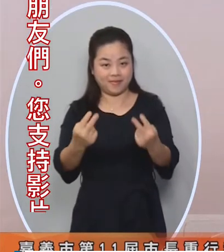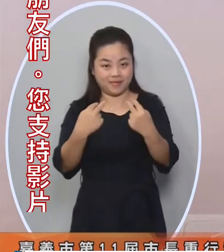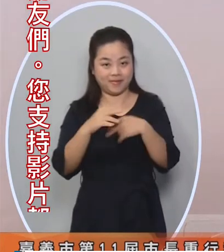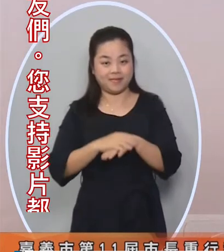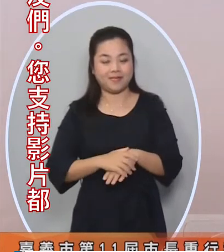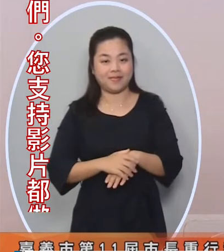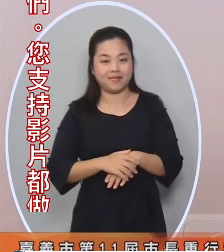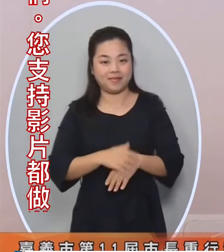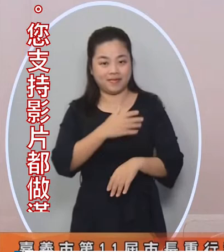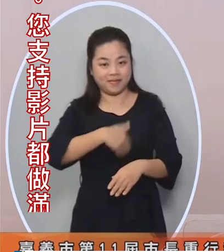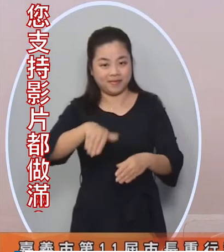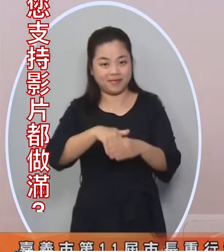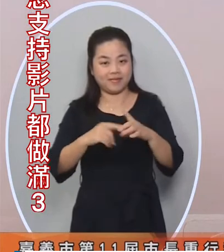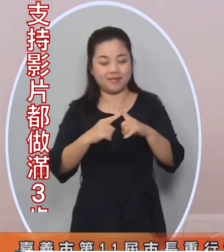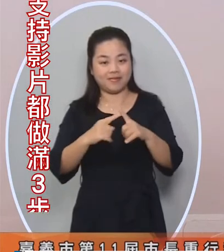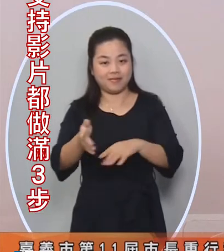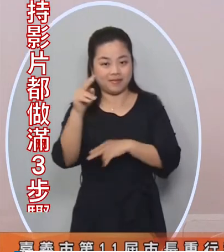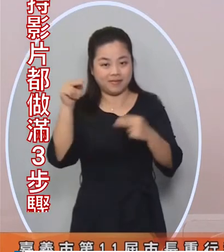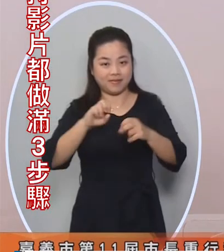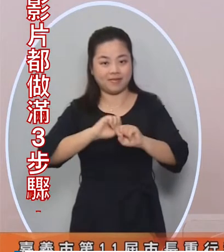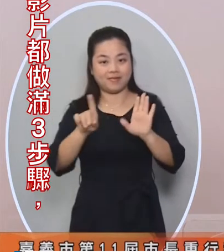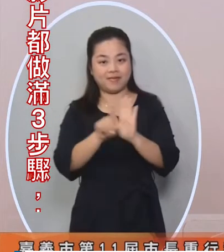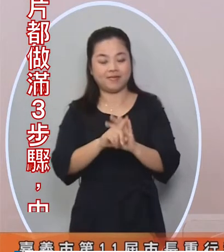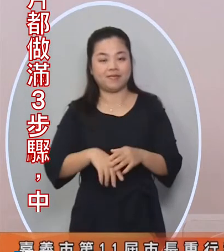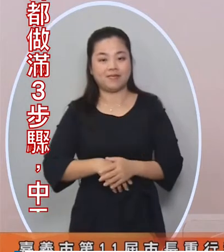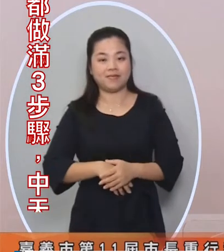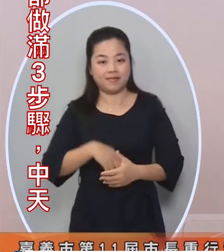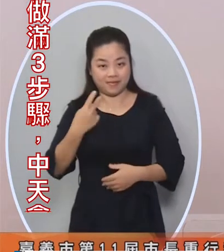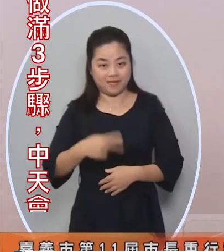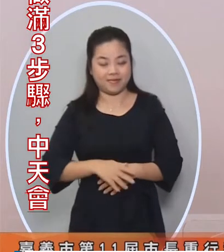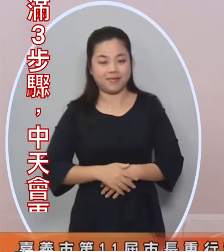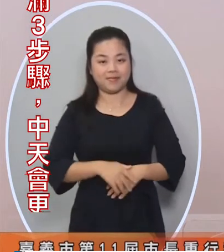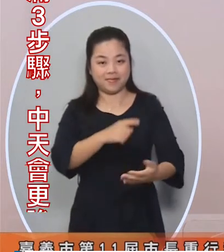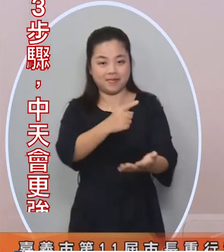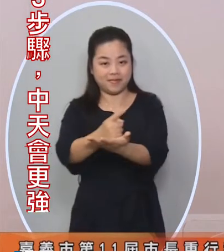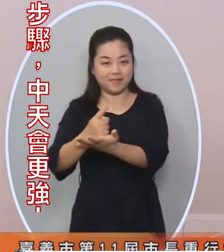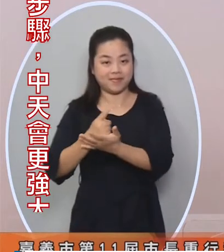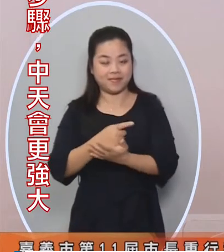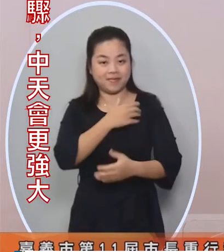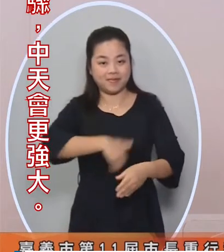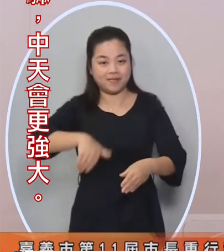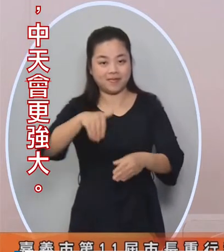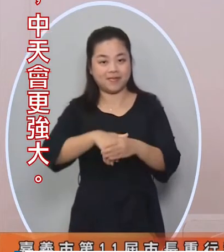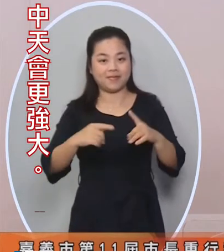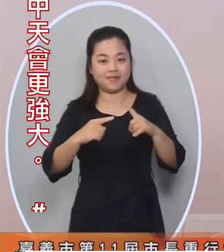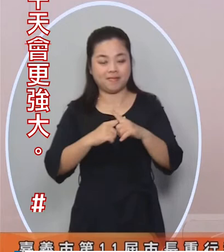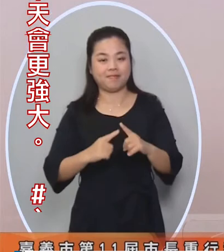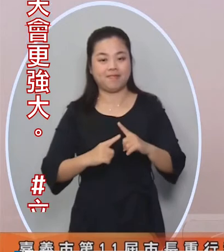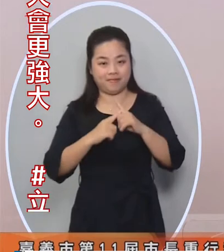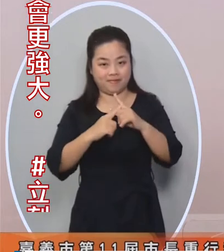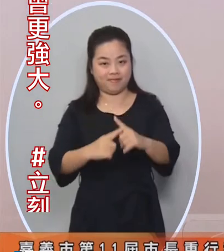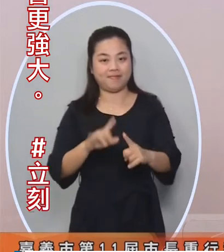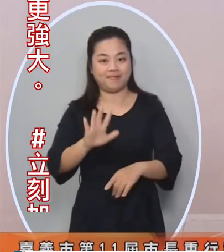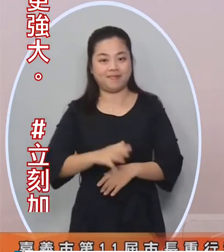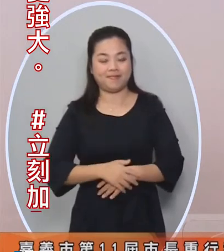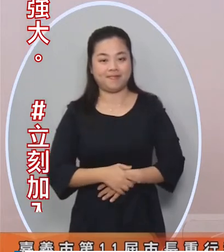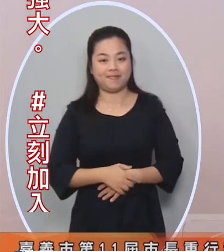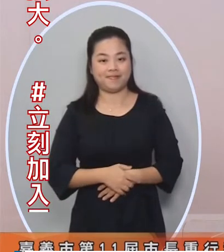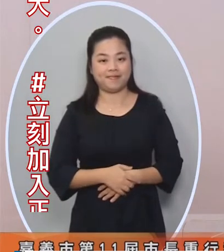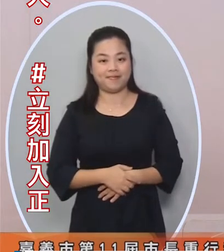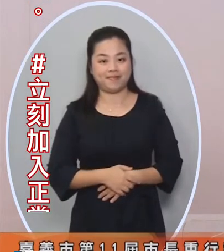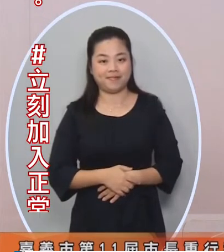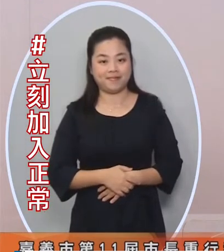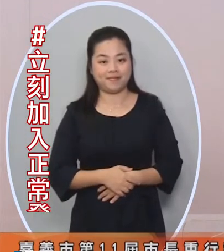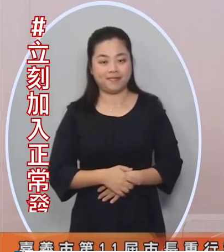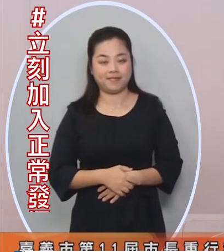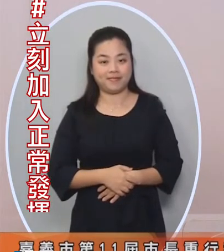选人的政见发表，同时各位候选人嘛亲自出席发表政